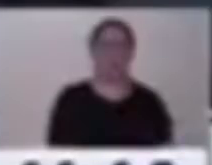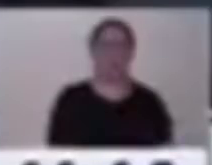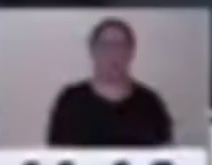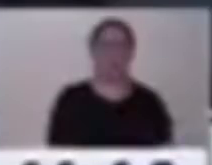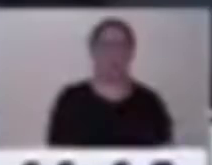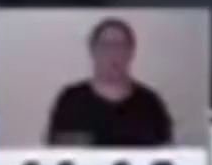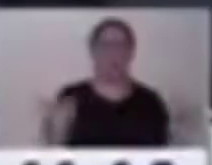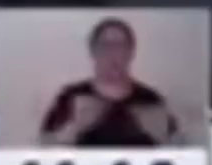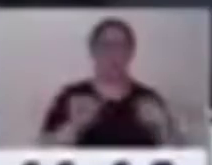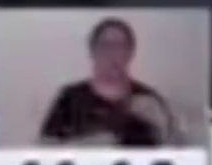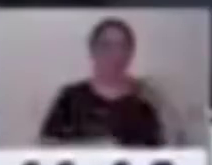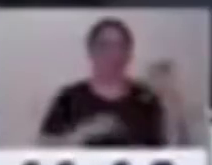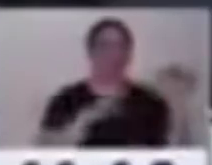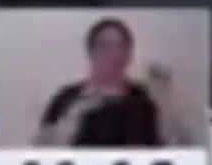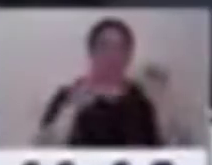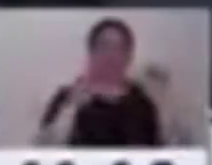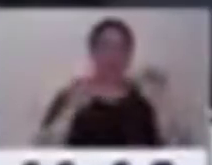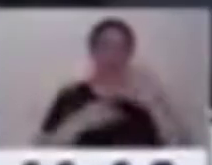Ang